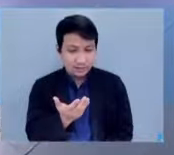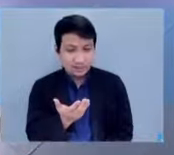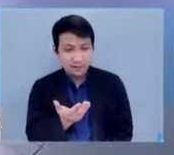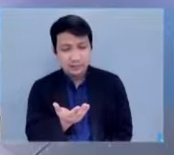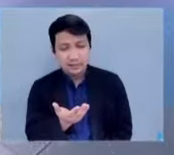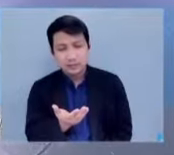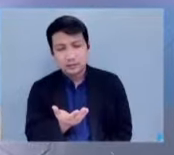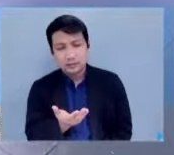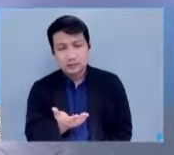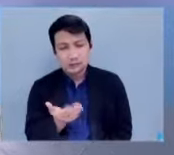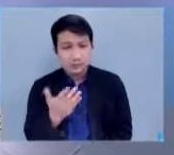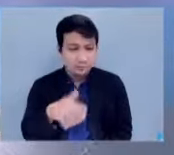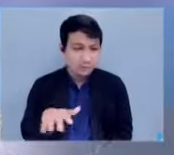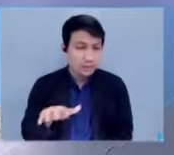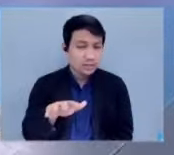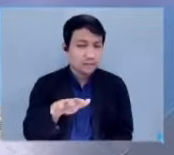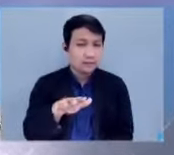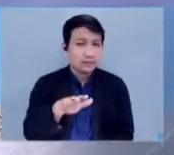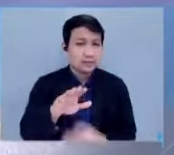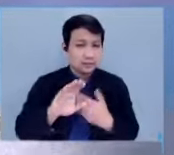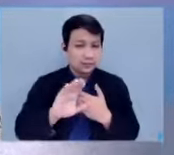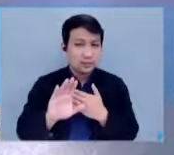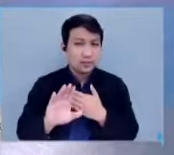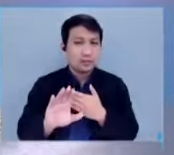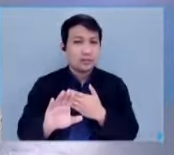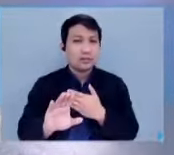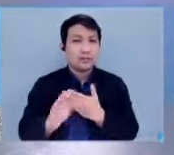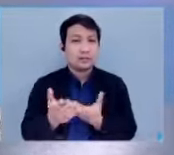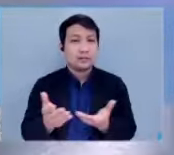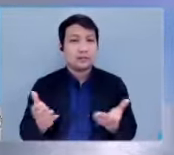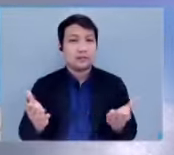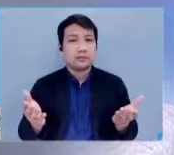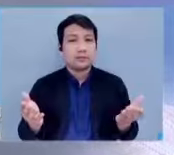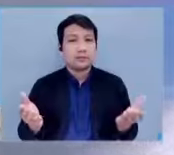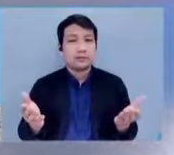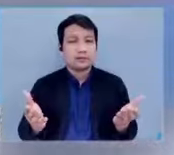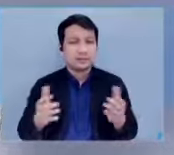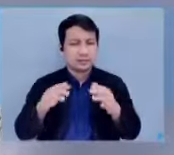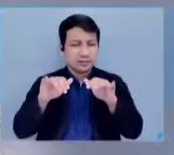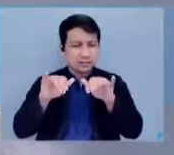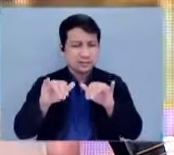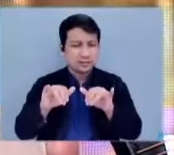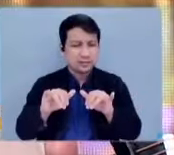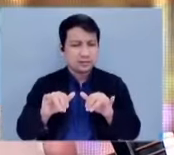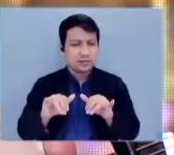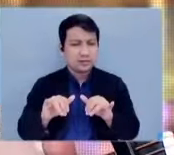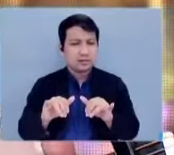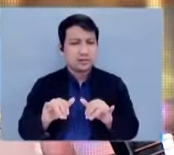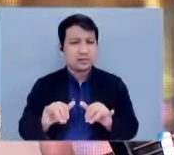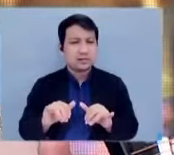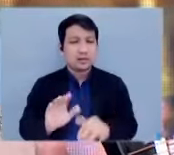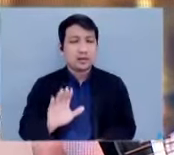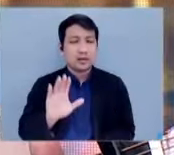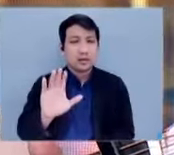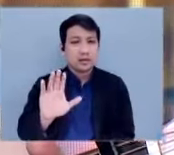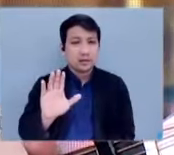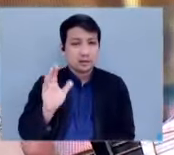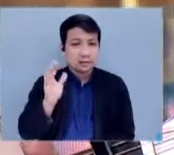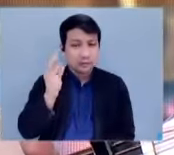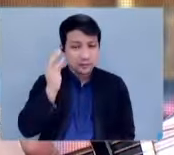pag balik mananatili nas sa